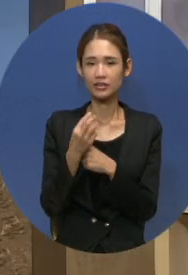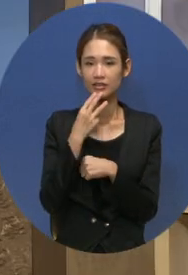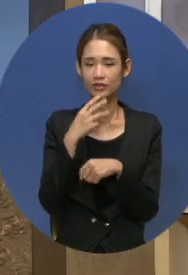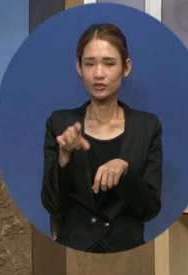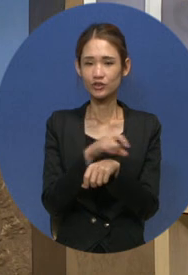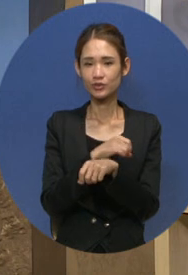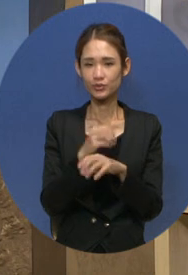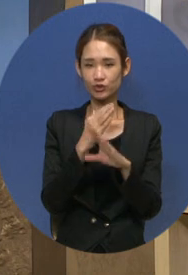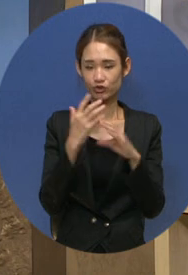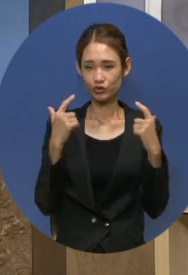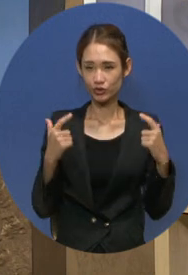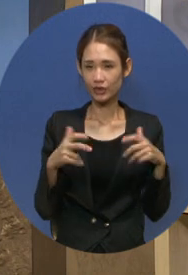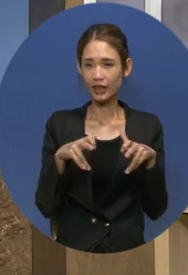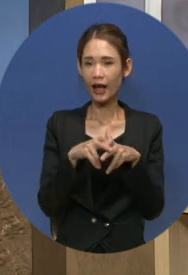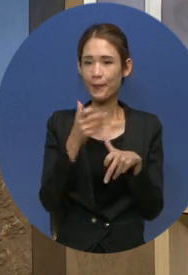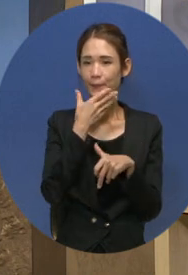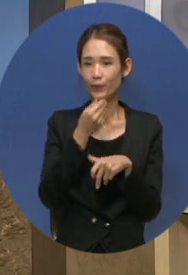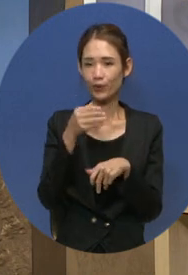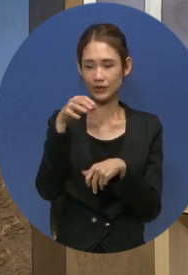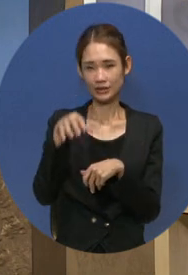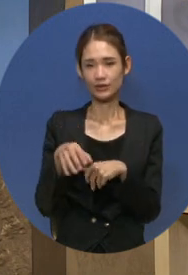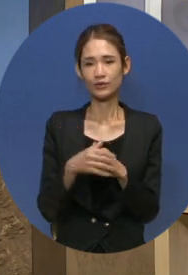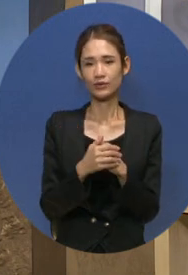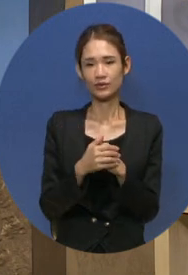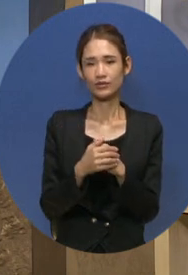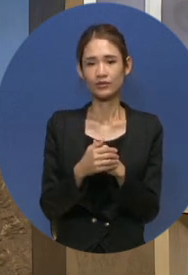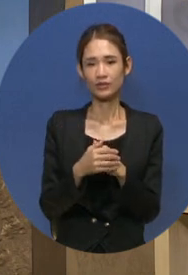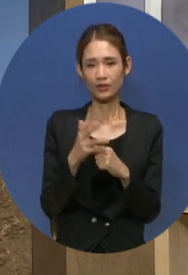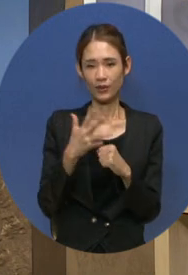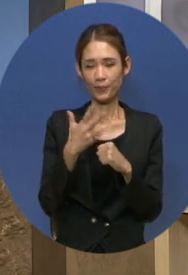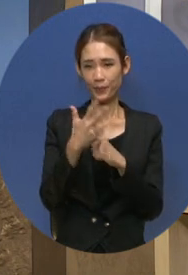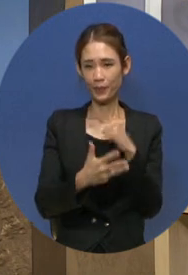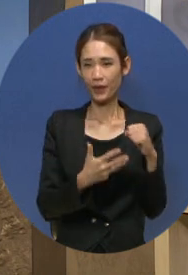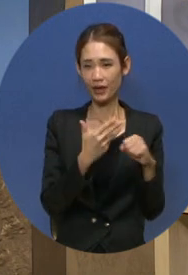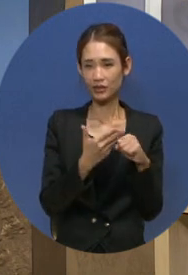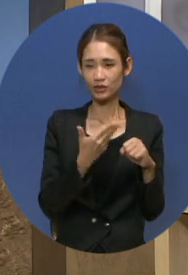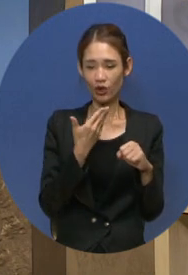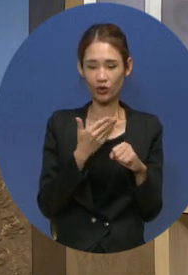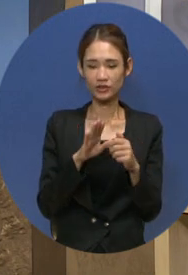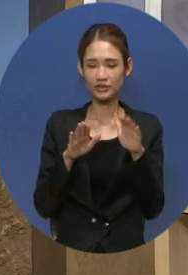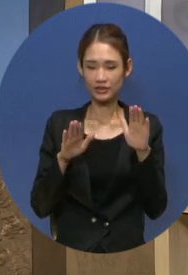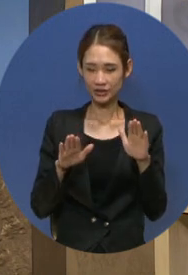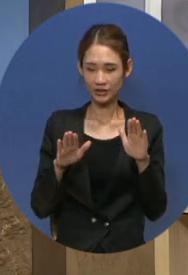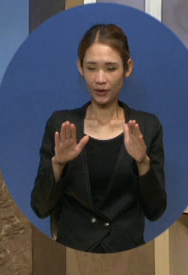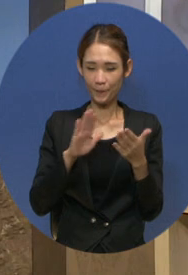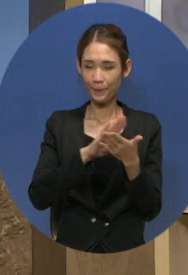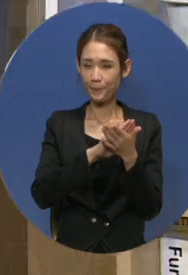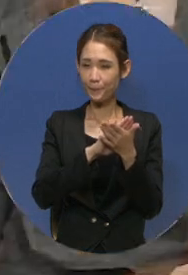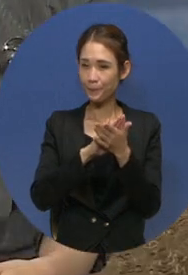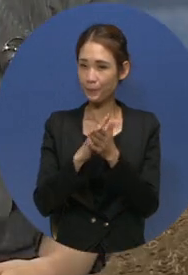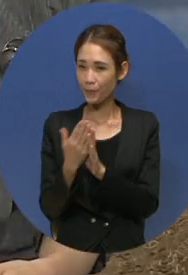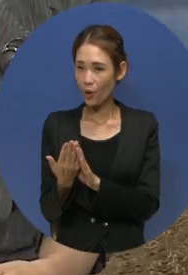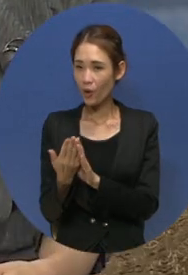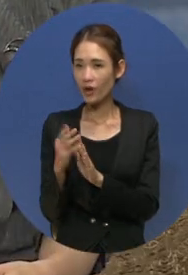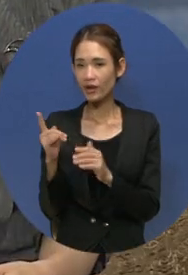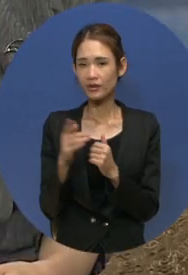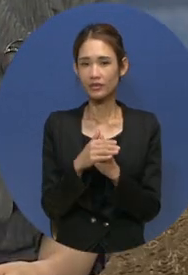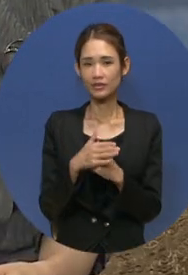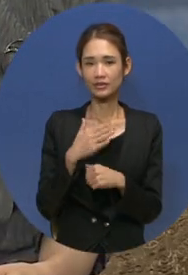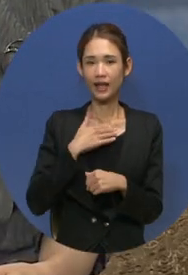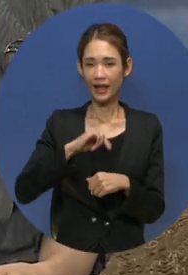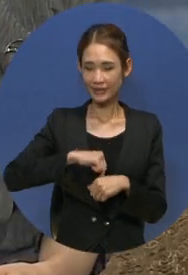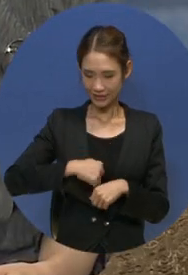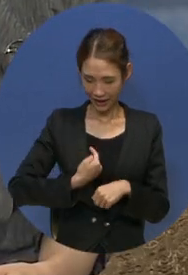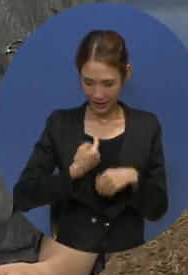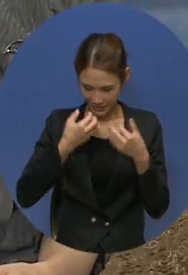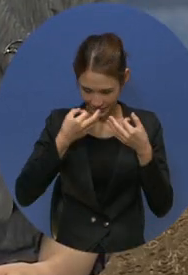서울특별시 중구장애인복지관에 계신 건데 혹시 그 8년 전과 지금의 변화가 있나요? 그럼요. 우선 제 자신이 많이